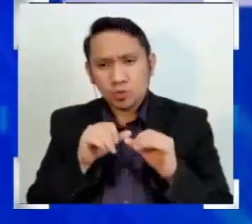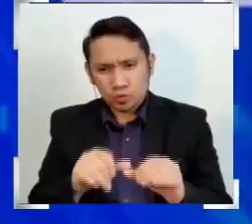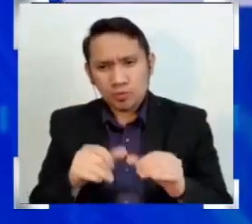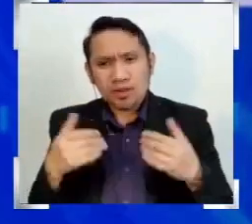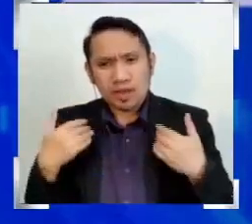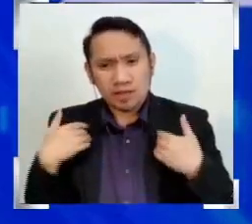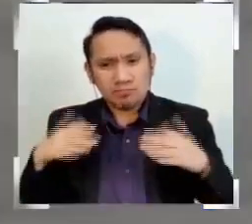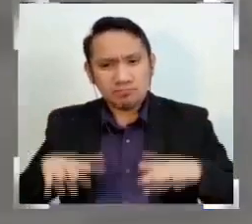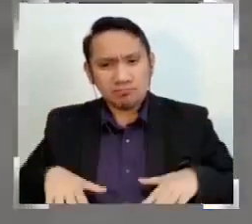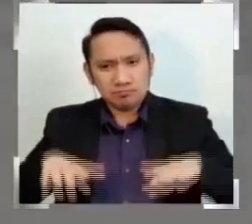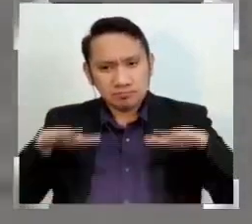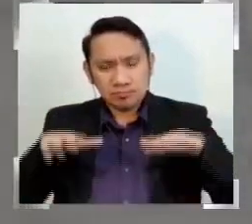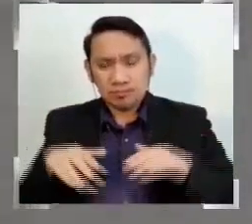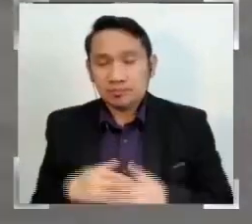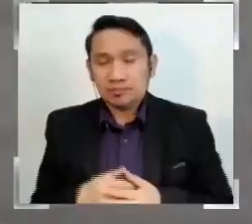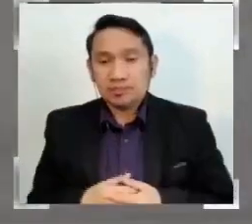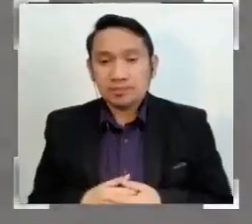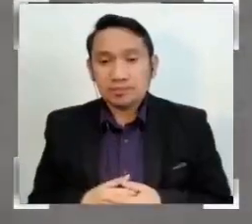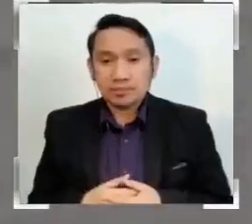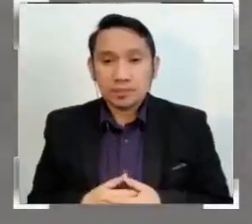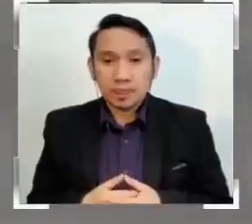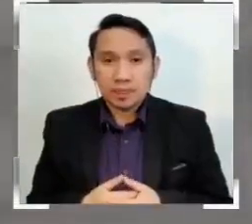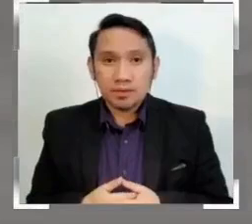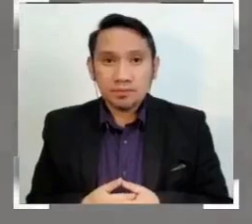Sandra Aguinaldo.